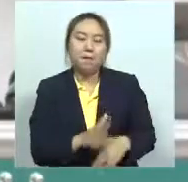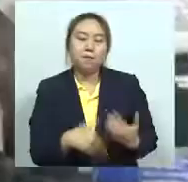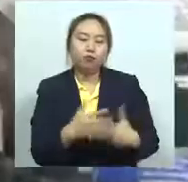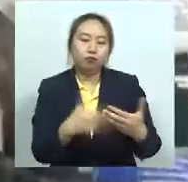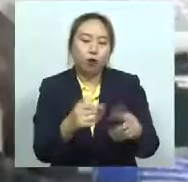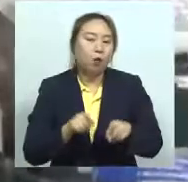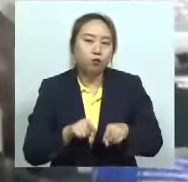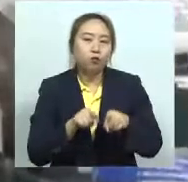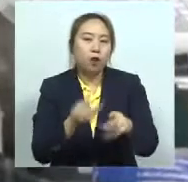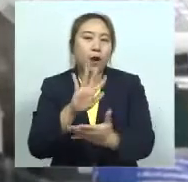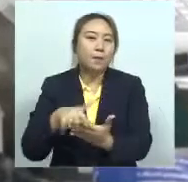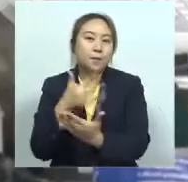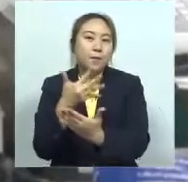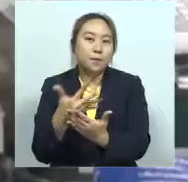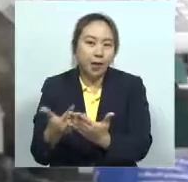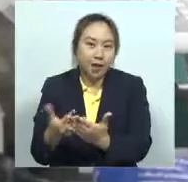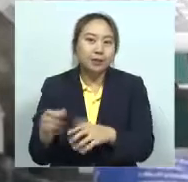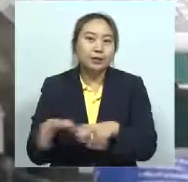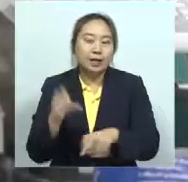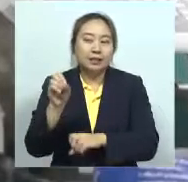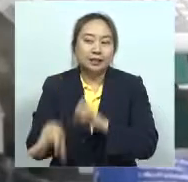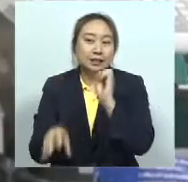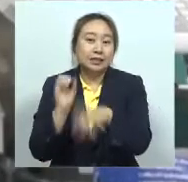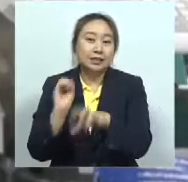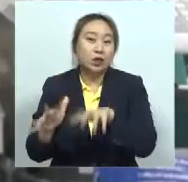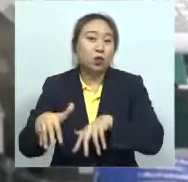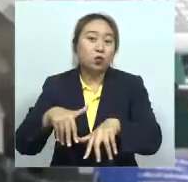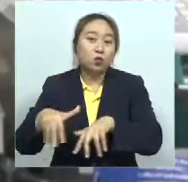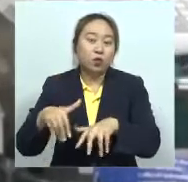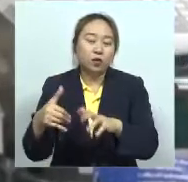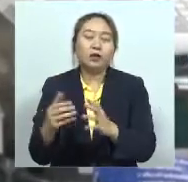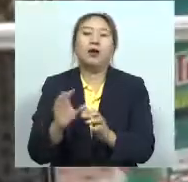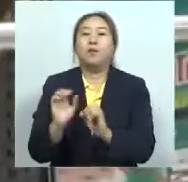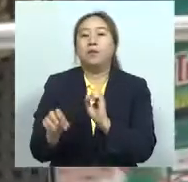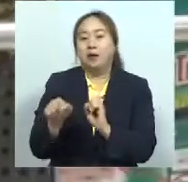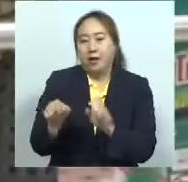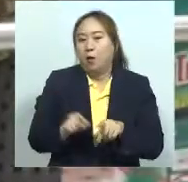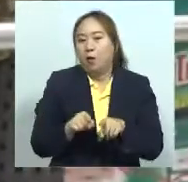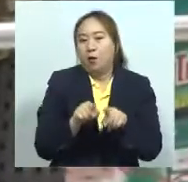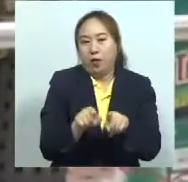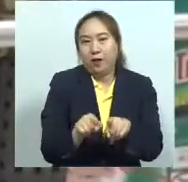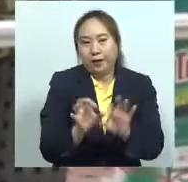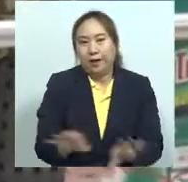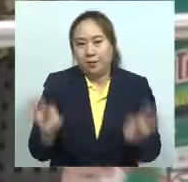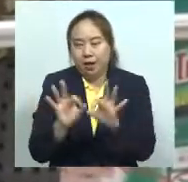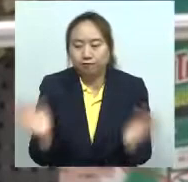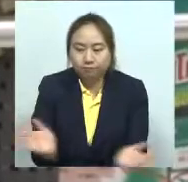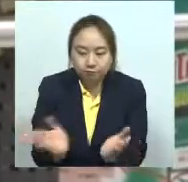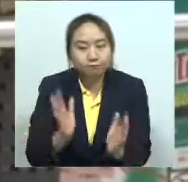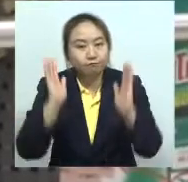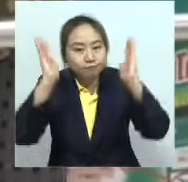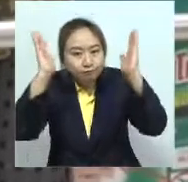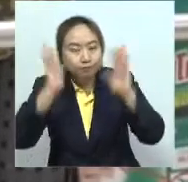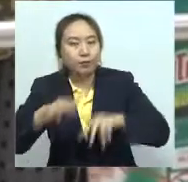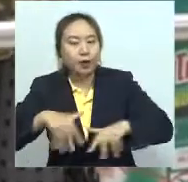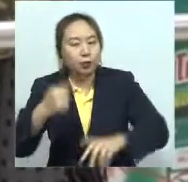ควบคู่กับแผนปฏิบัติการจัดการขยะมูลฝอยชุมชนจังหวัดสะอาดซึ่งเน้นการรณรงค์ประชาสัมพันธ์สร้างจิตสำนึกให้